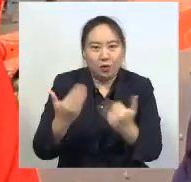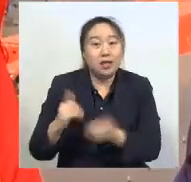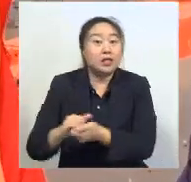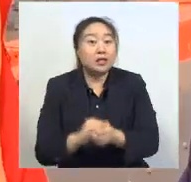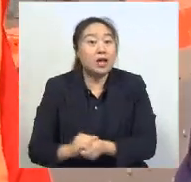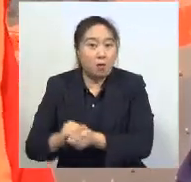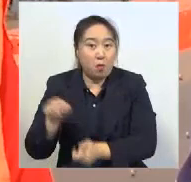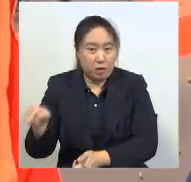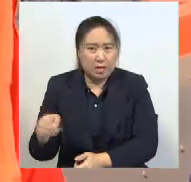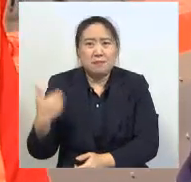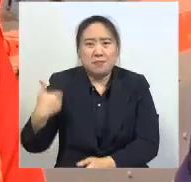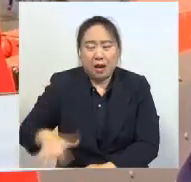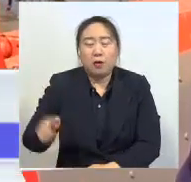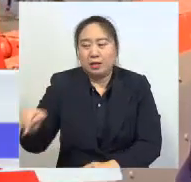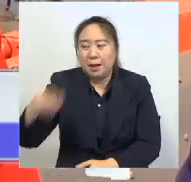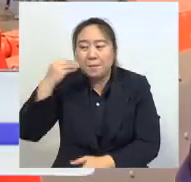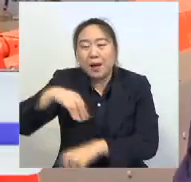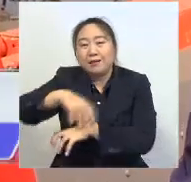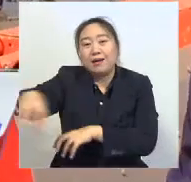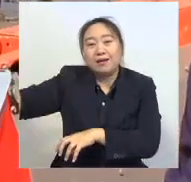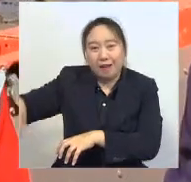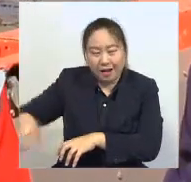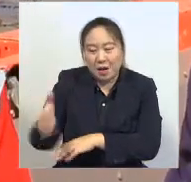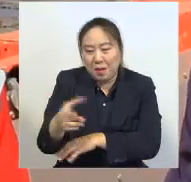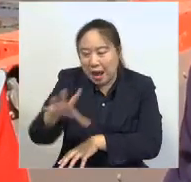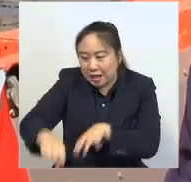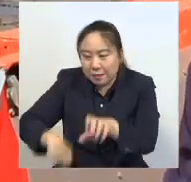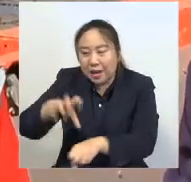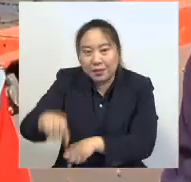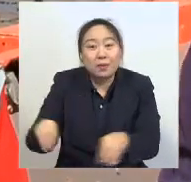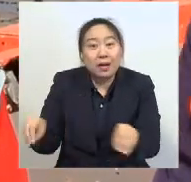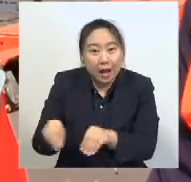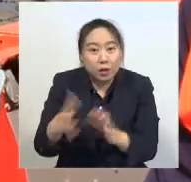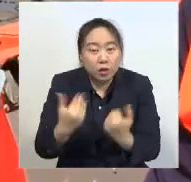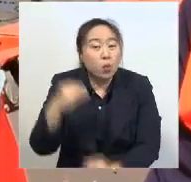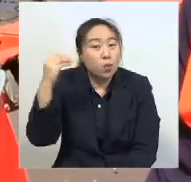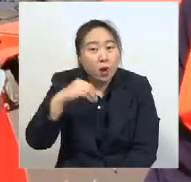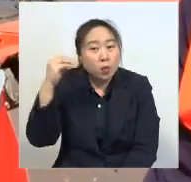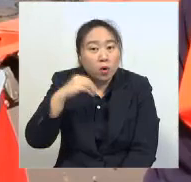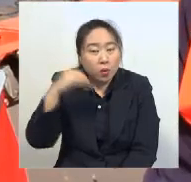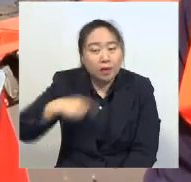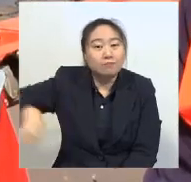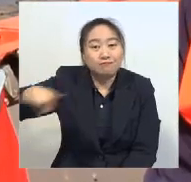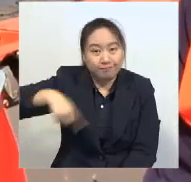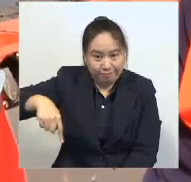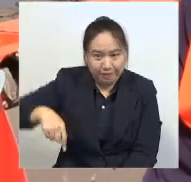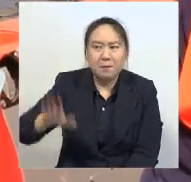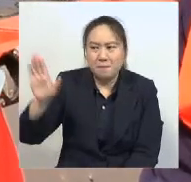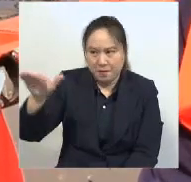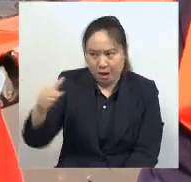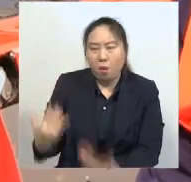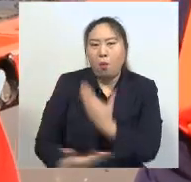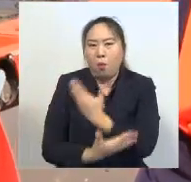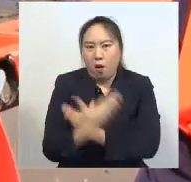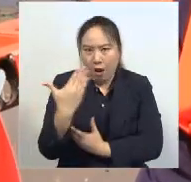านที่หากินอยู่บริเวณนี้นะครับตลอดทุกวันนี้นะครับหากินอยู่บริเวณนี้ให้เขาได้มีโอก